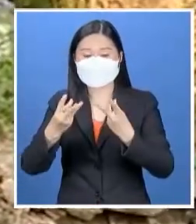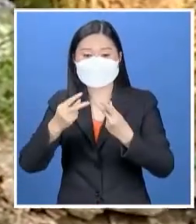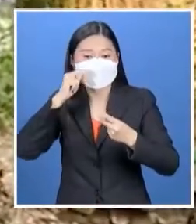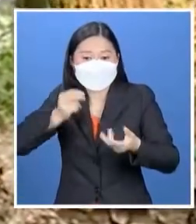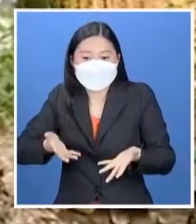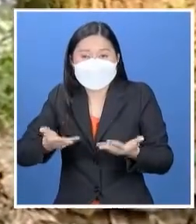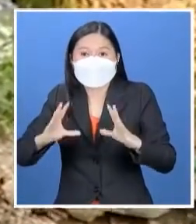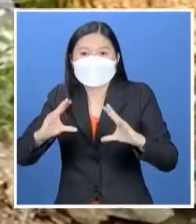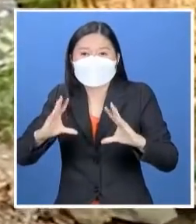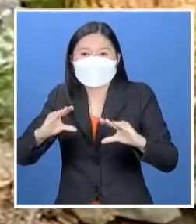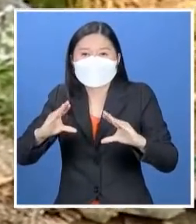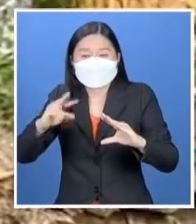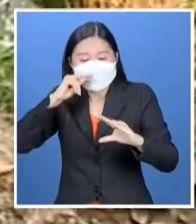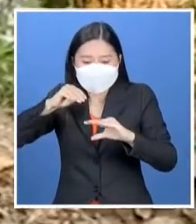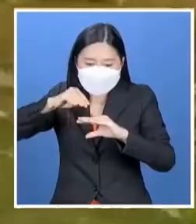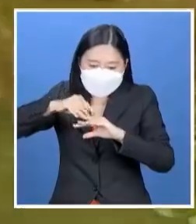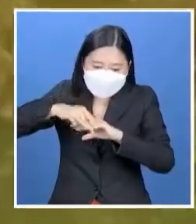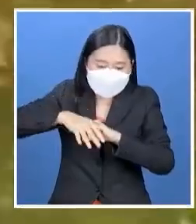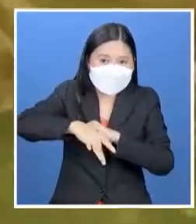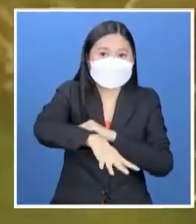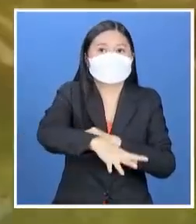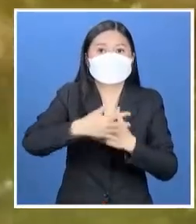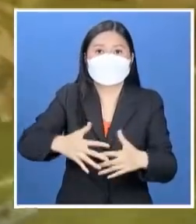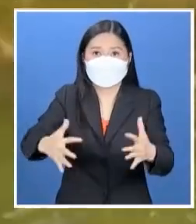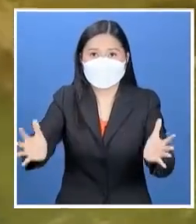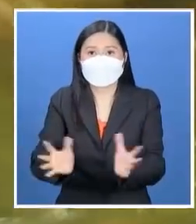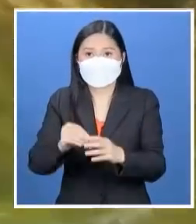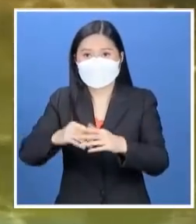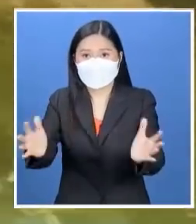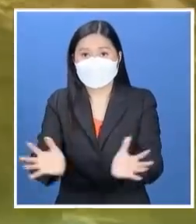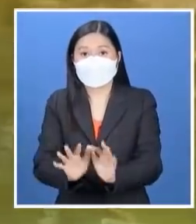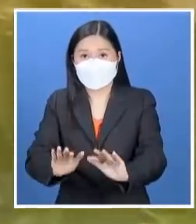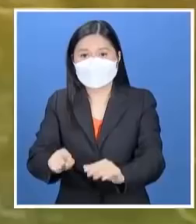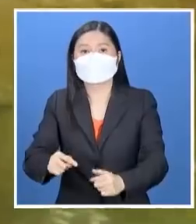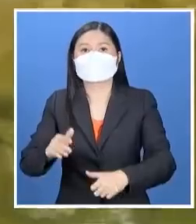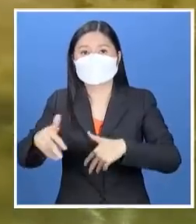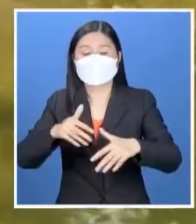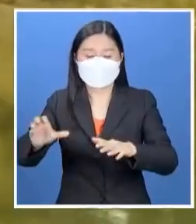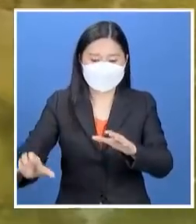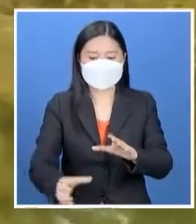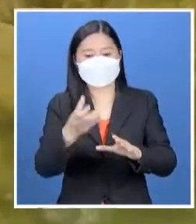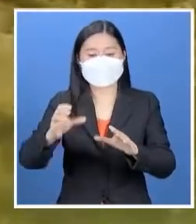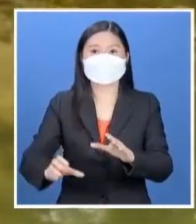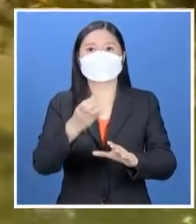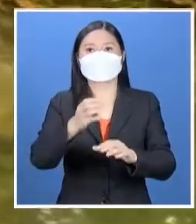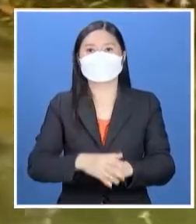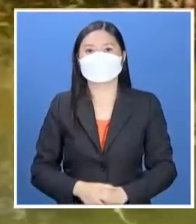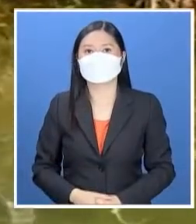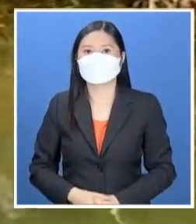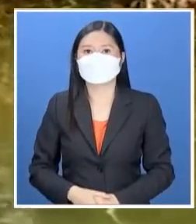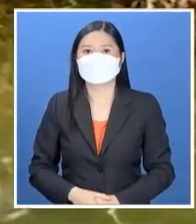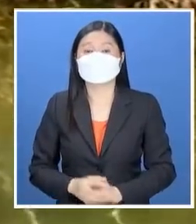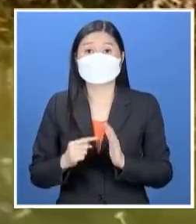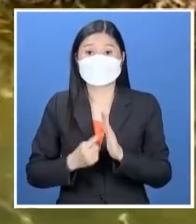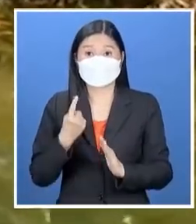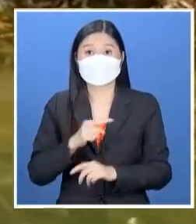อุ้มน้ำน้ำในดินก็ไหลลงมาจนกระทั่งมารวมอยู่ในบ่อแห่งนี้แล้วชาวบ้านแห่ไปตักกันจนกระทั่งคุณผู้ชมครับ